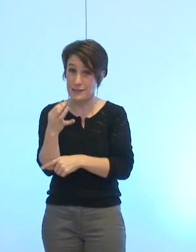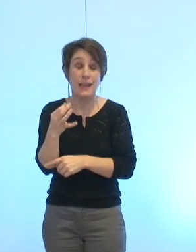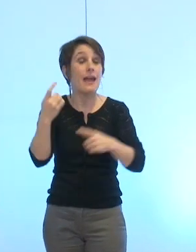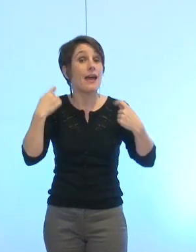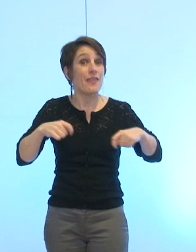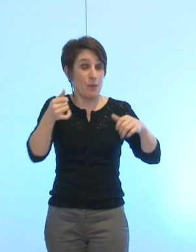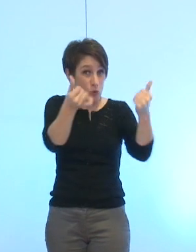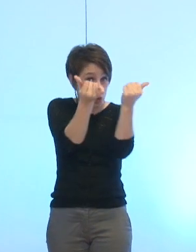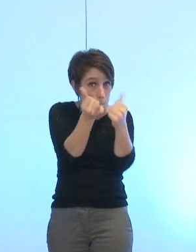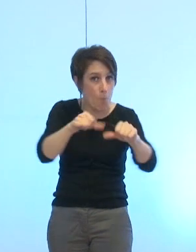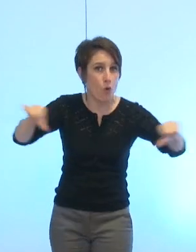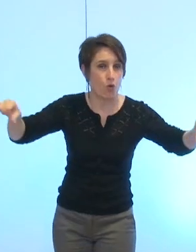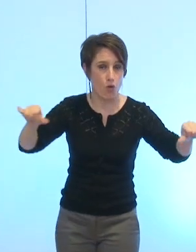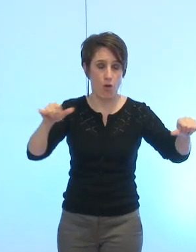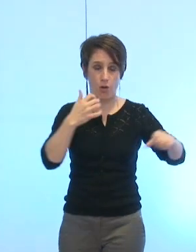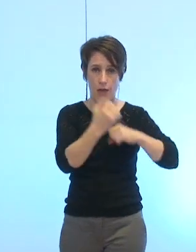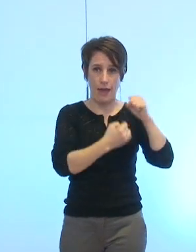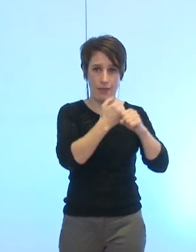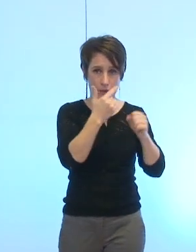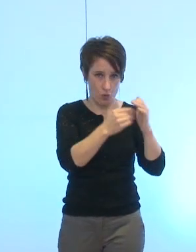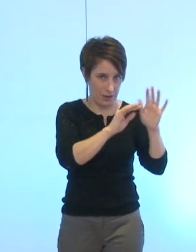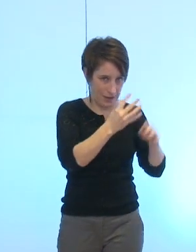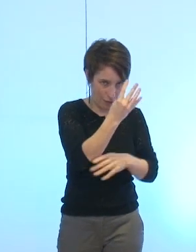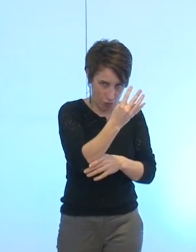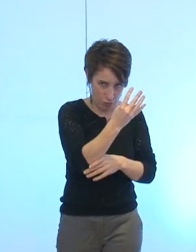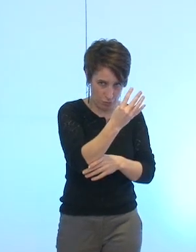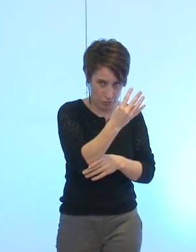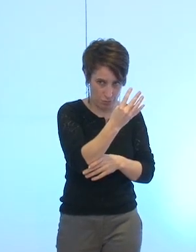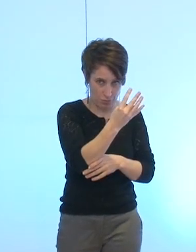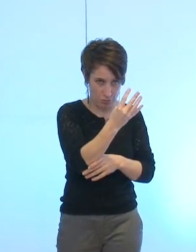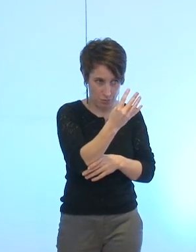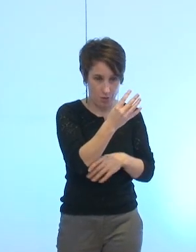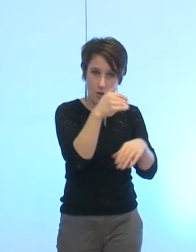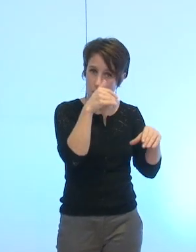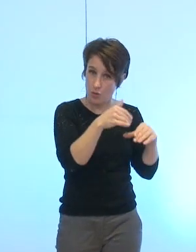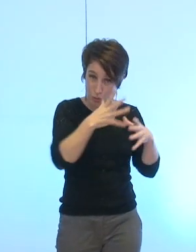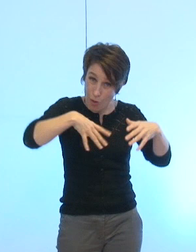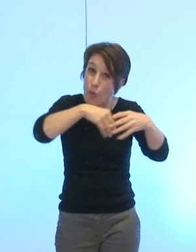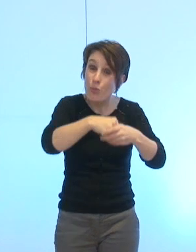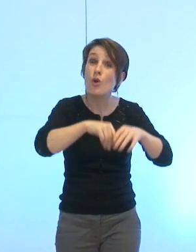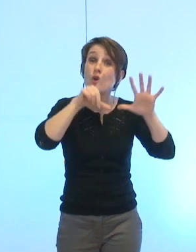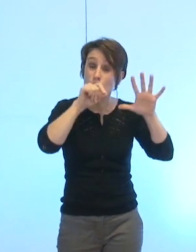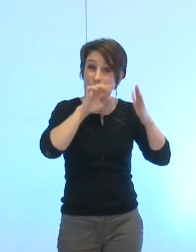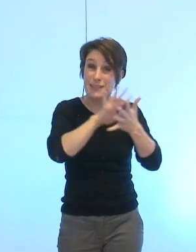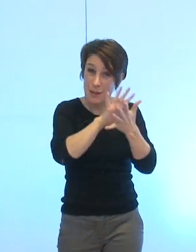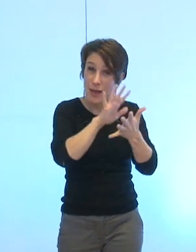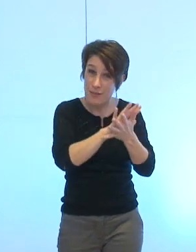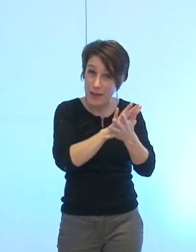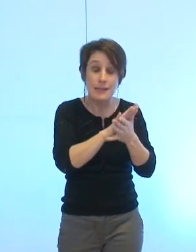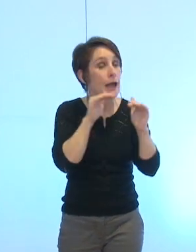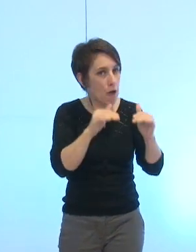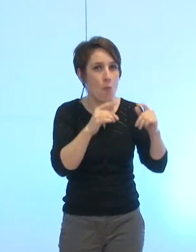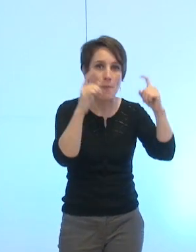l'année 2014 bien que intégrant les cérémonies du 70e anniversaire seront inférieure à celle de